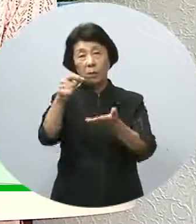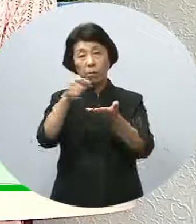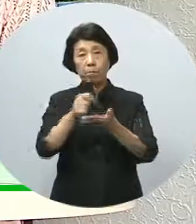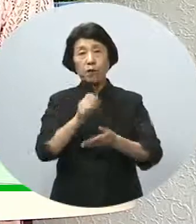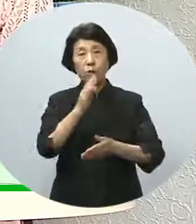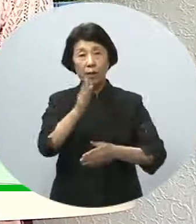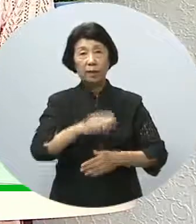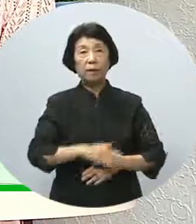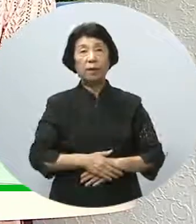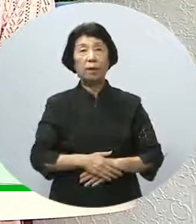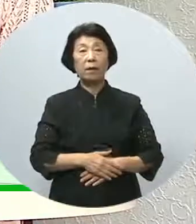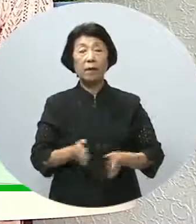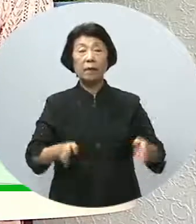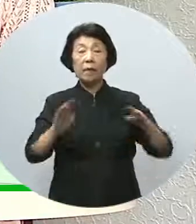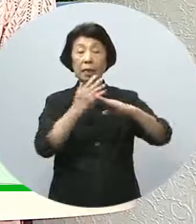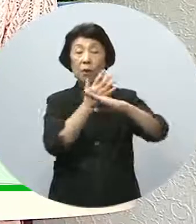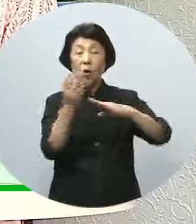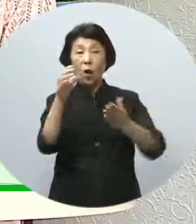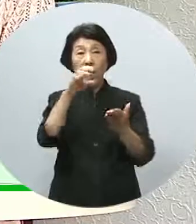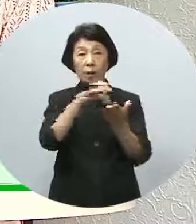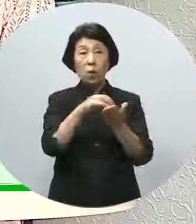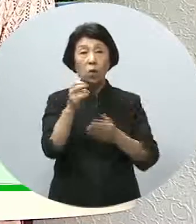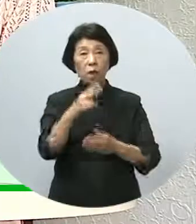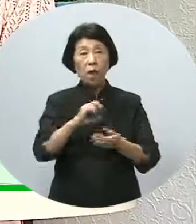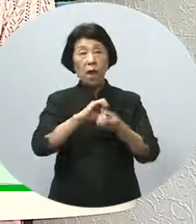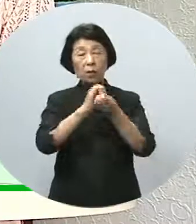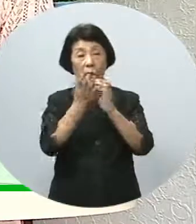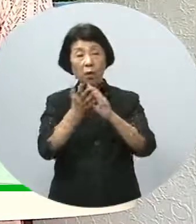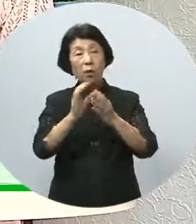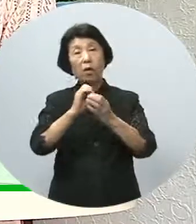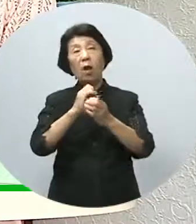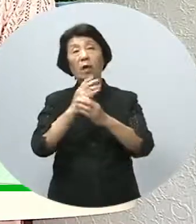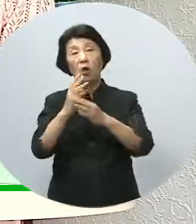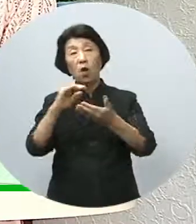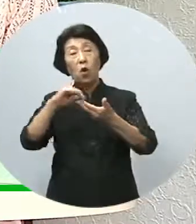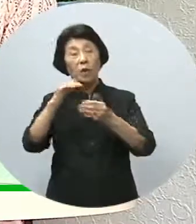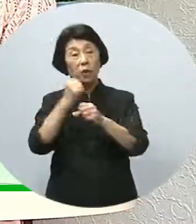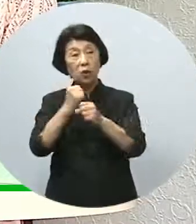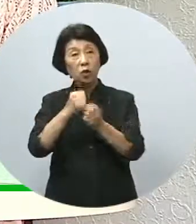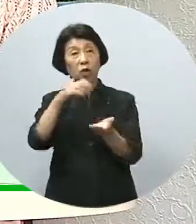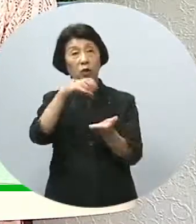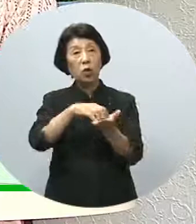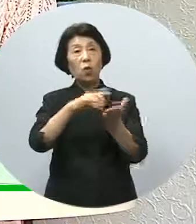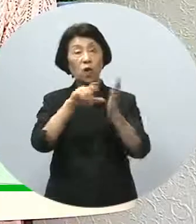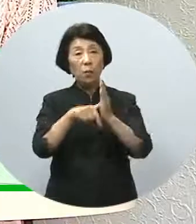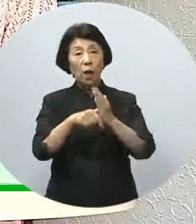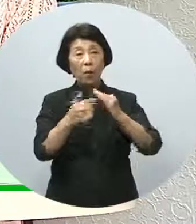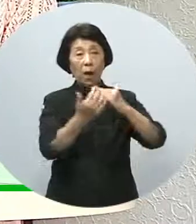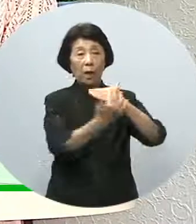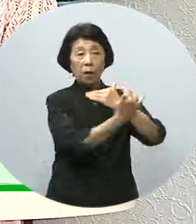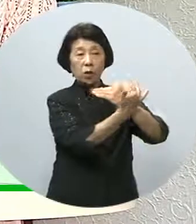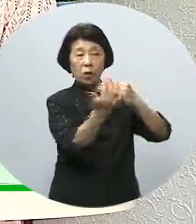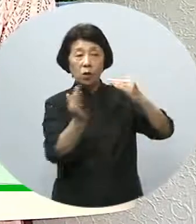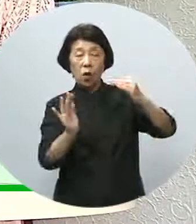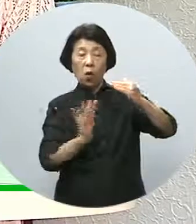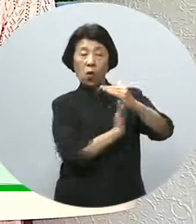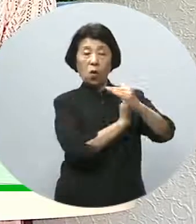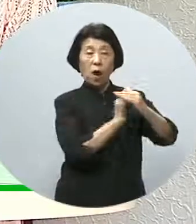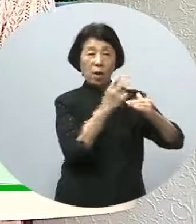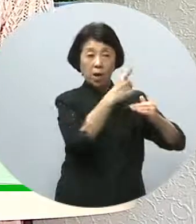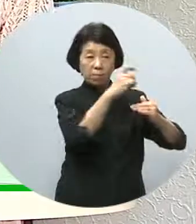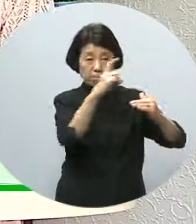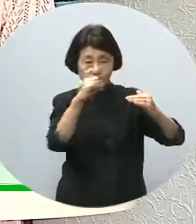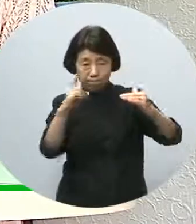ください建物緑化ショーや緑と花のまちづくり賞の場合は照明左右側面から